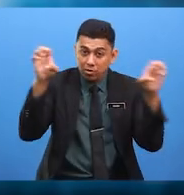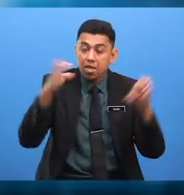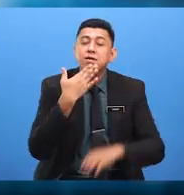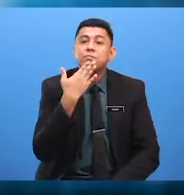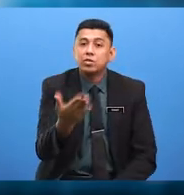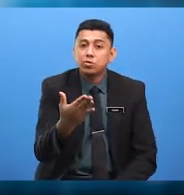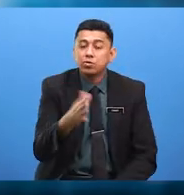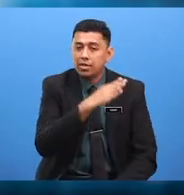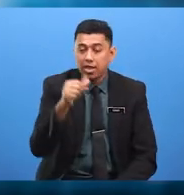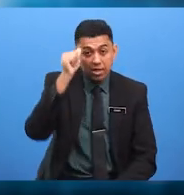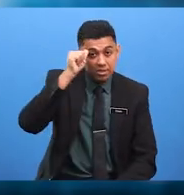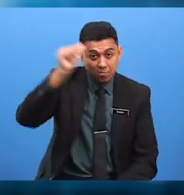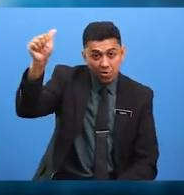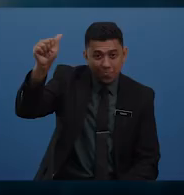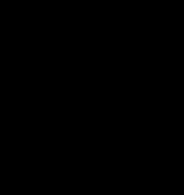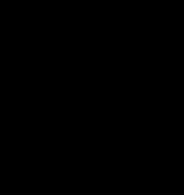dan Assalamualaikum